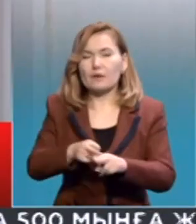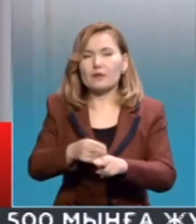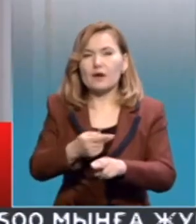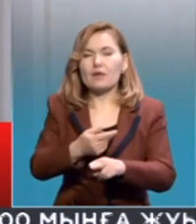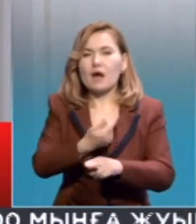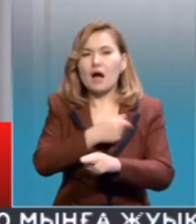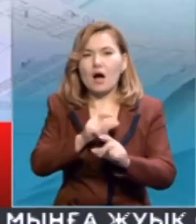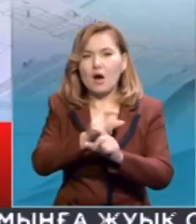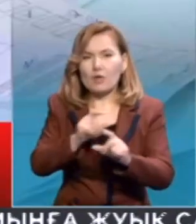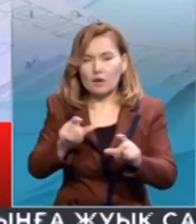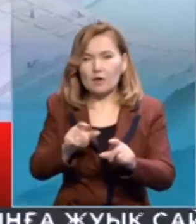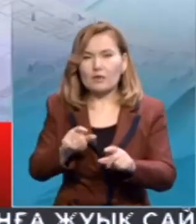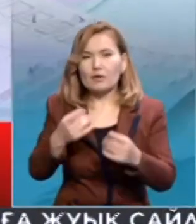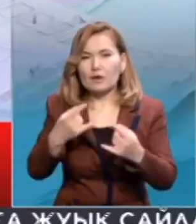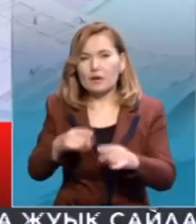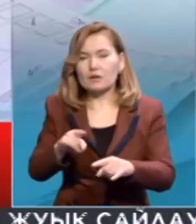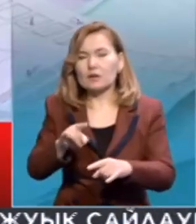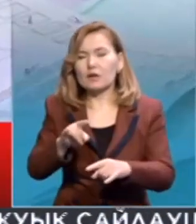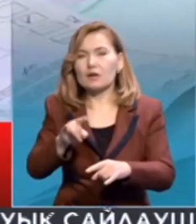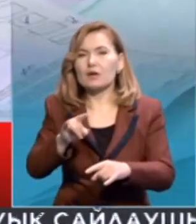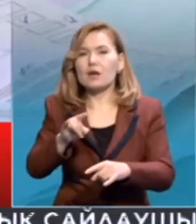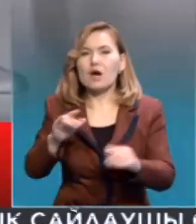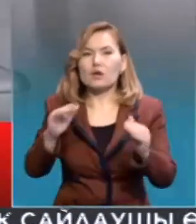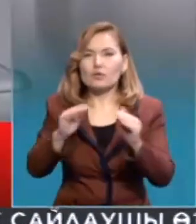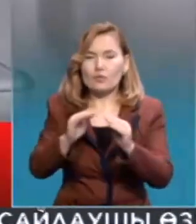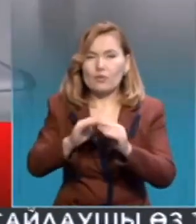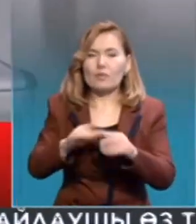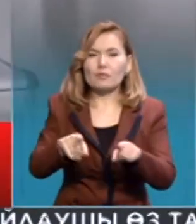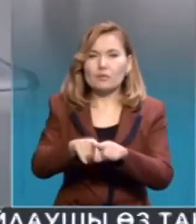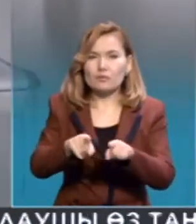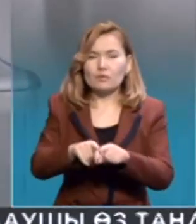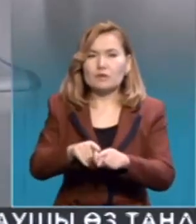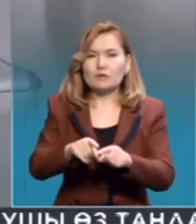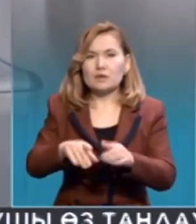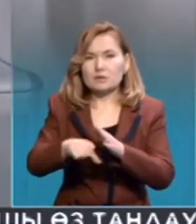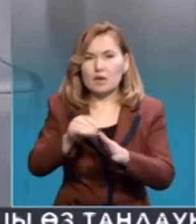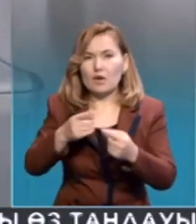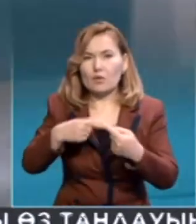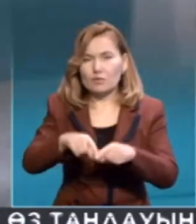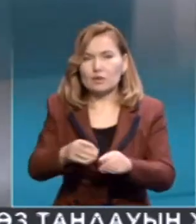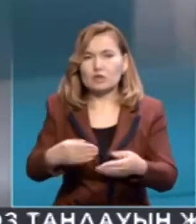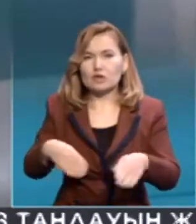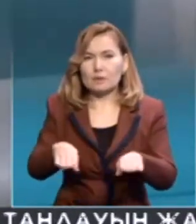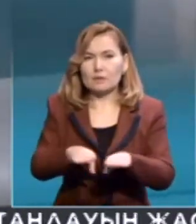ауруханаларда орналасқан сайлау учаскелері. Қуан Нұрақын, Ержан Жаңбырбай, Қазақстан ұлттық телеарнасы.